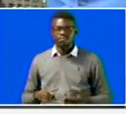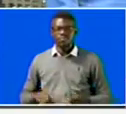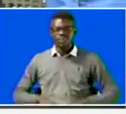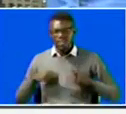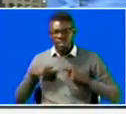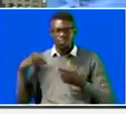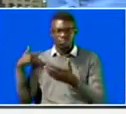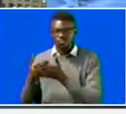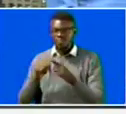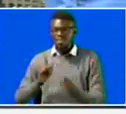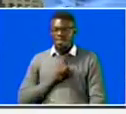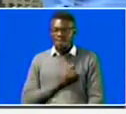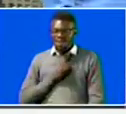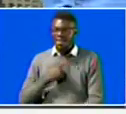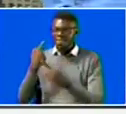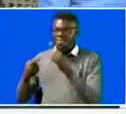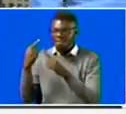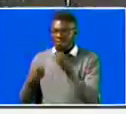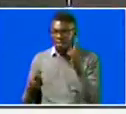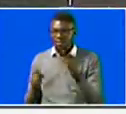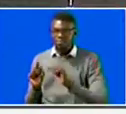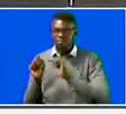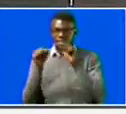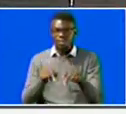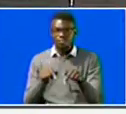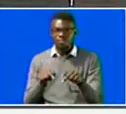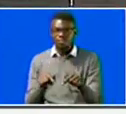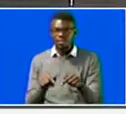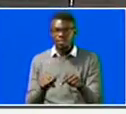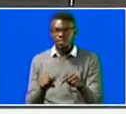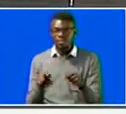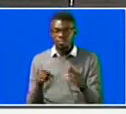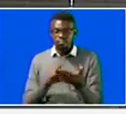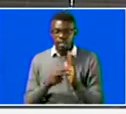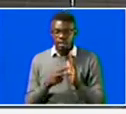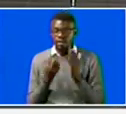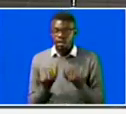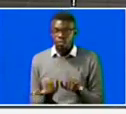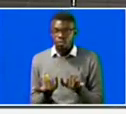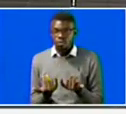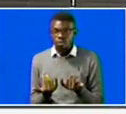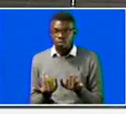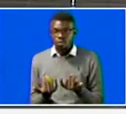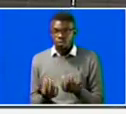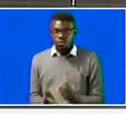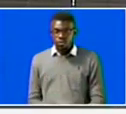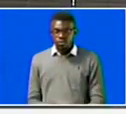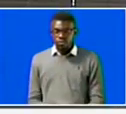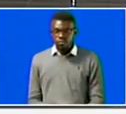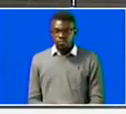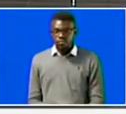enough kuja hapa every year. Na kuja hapa we cannot atuwezi kuwa uwezi fundisha